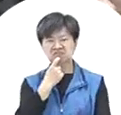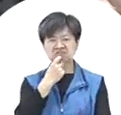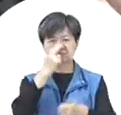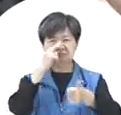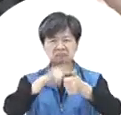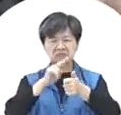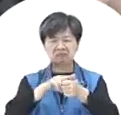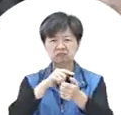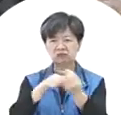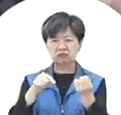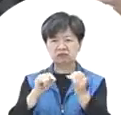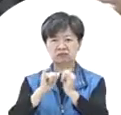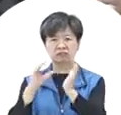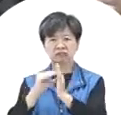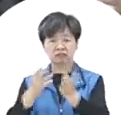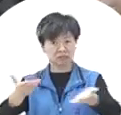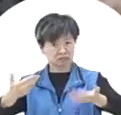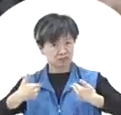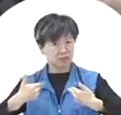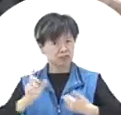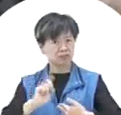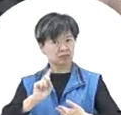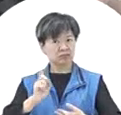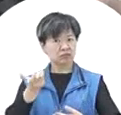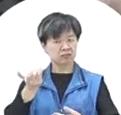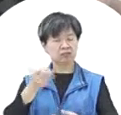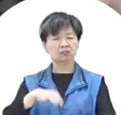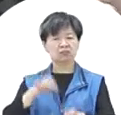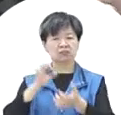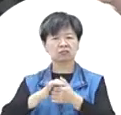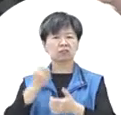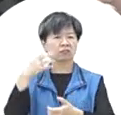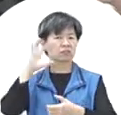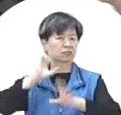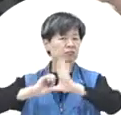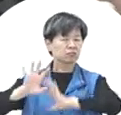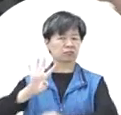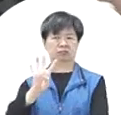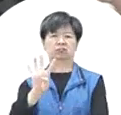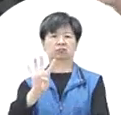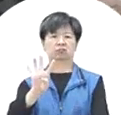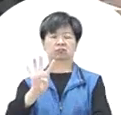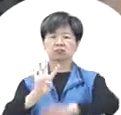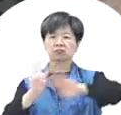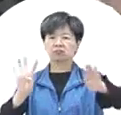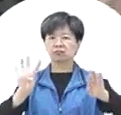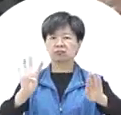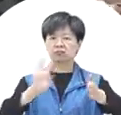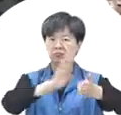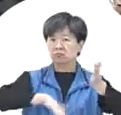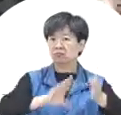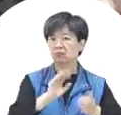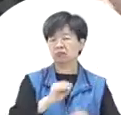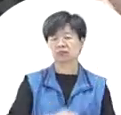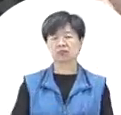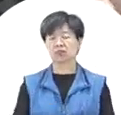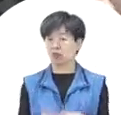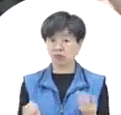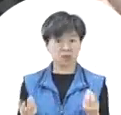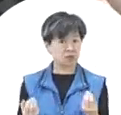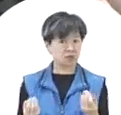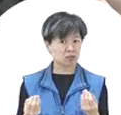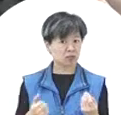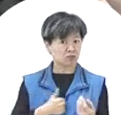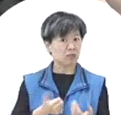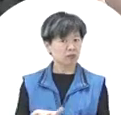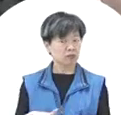案件，社会局就提供了我刚刚我讲到有闹上新闻的这4件，有没有其他的黑数？ 没有。 确定？ 对，